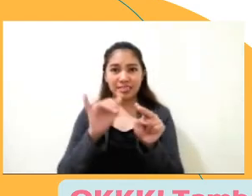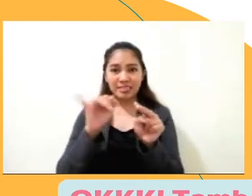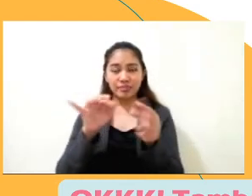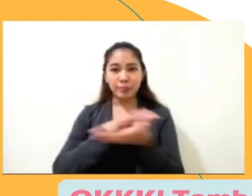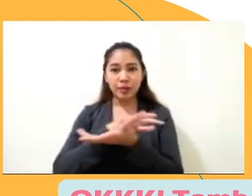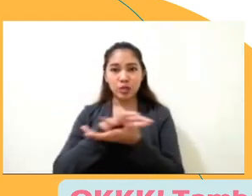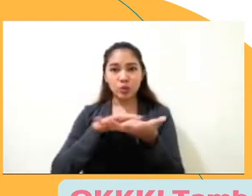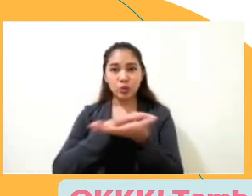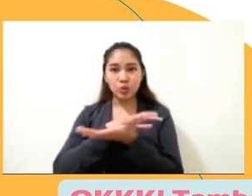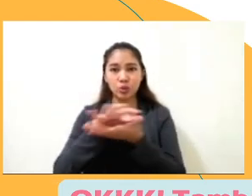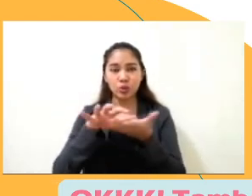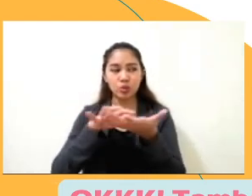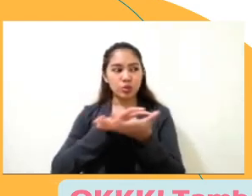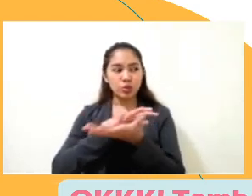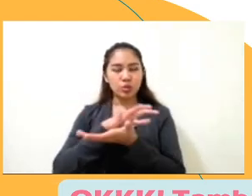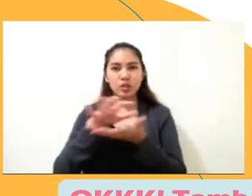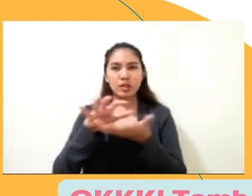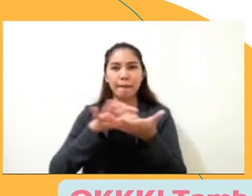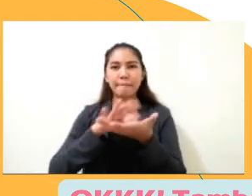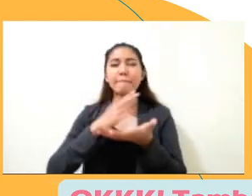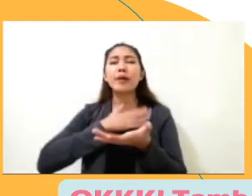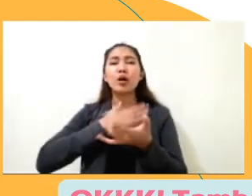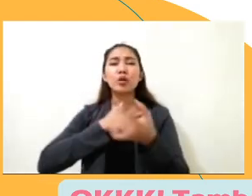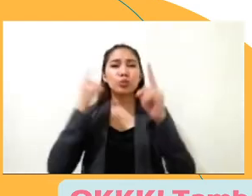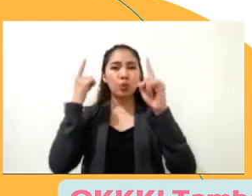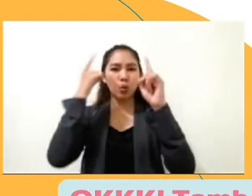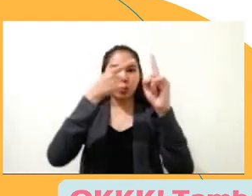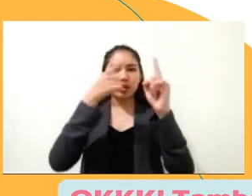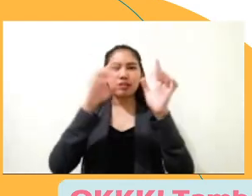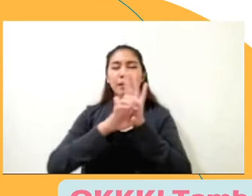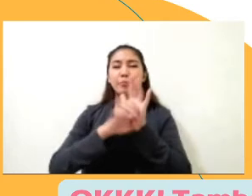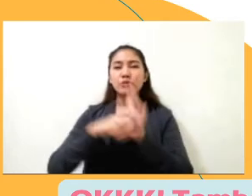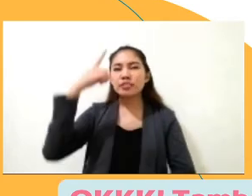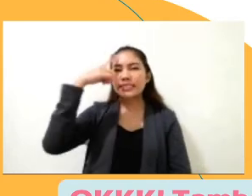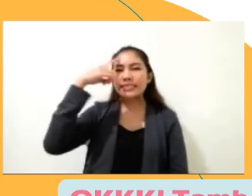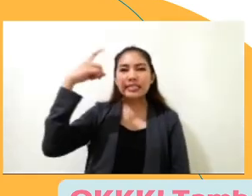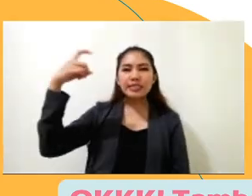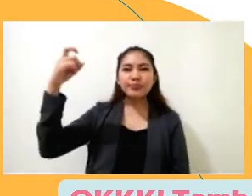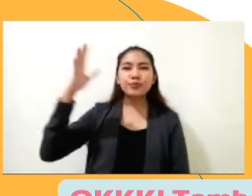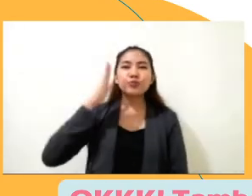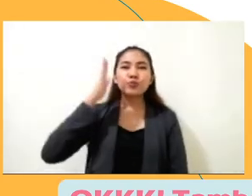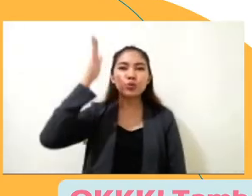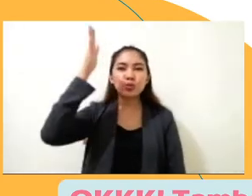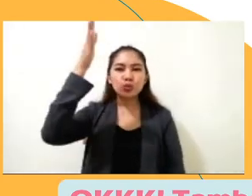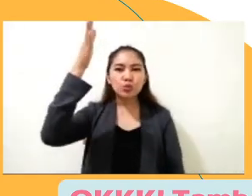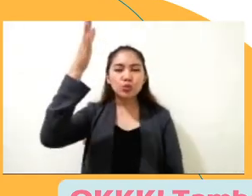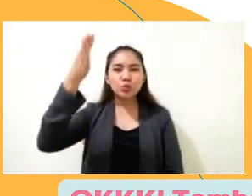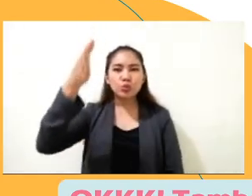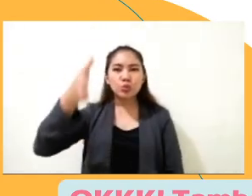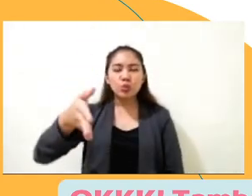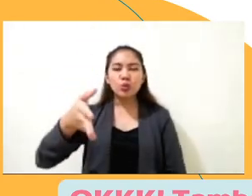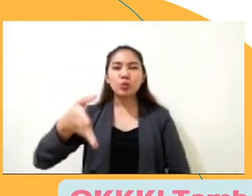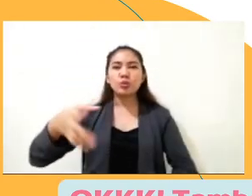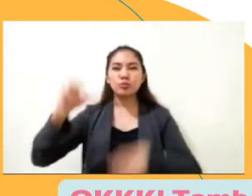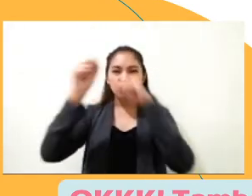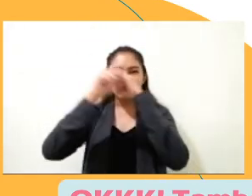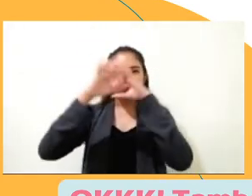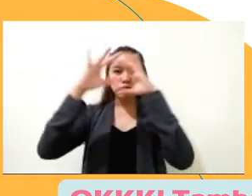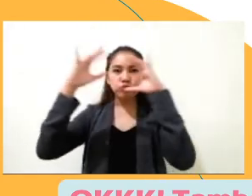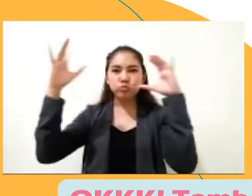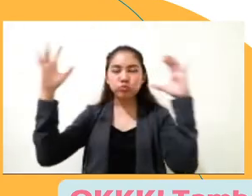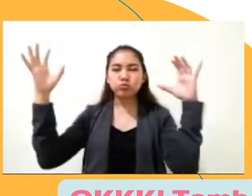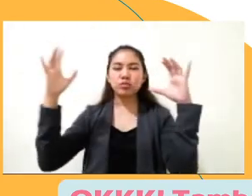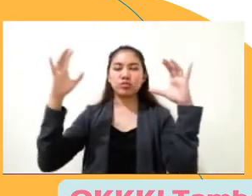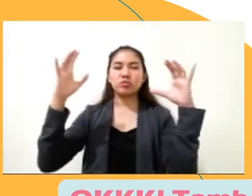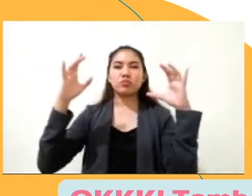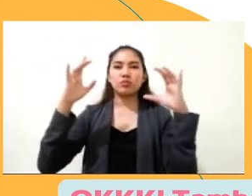aking vision o ang aking pangarap sa hinaharap? At ano po ang ating mabibigay na